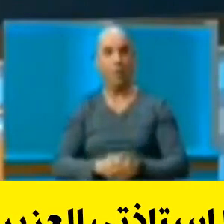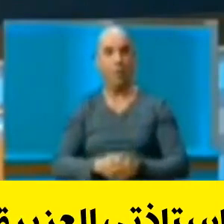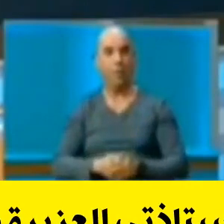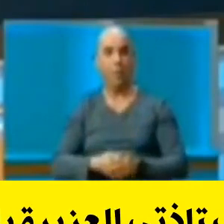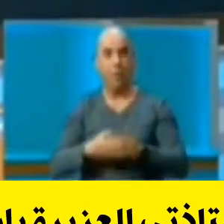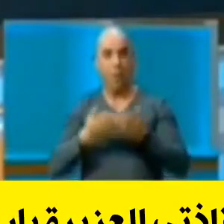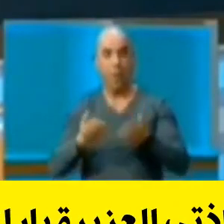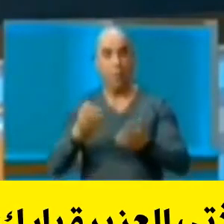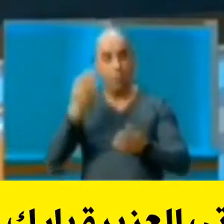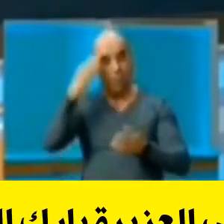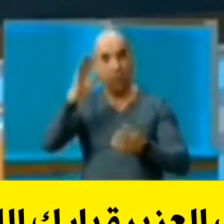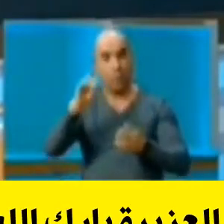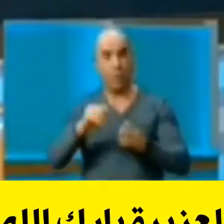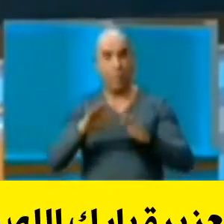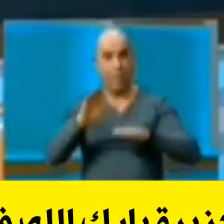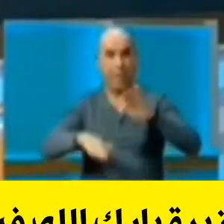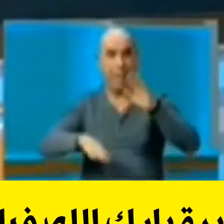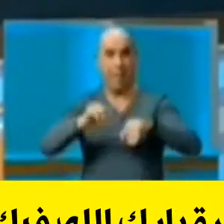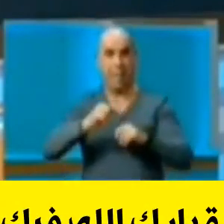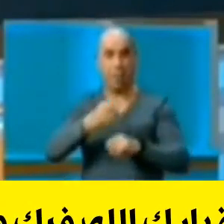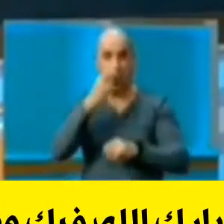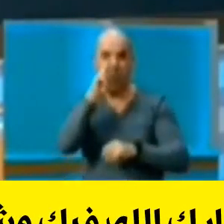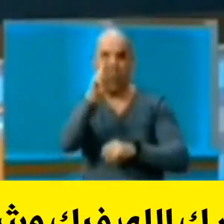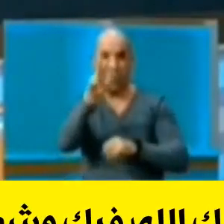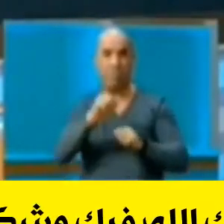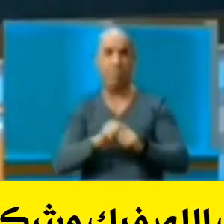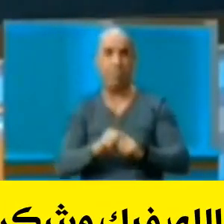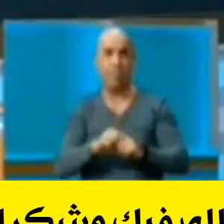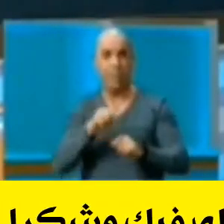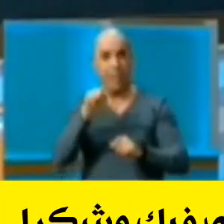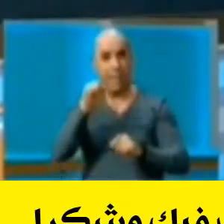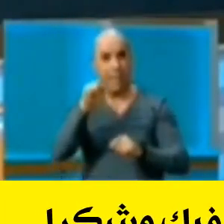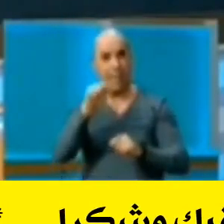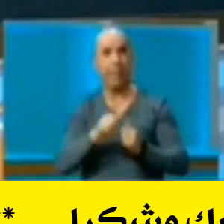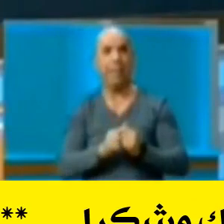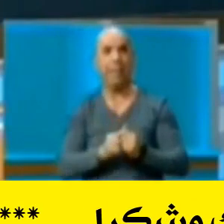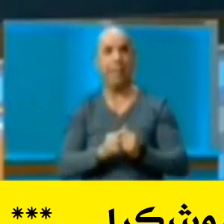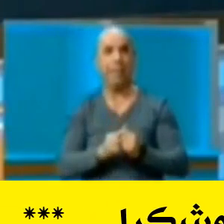سوف تتعرفون عليه من خلال رؤيتكم لهاته